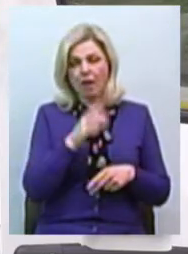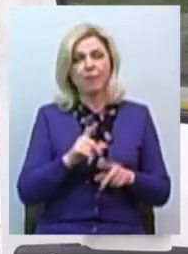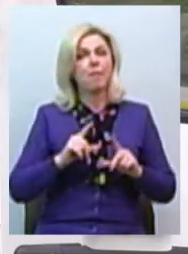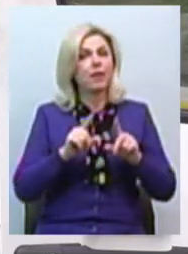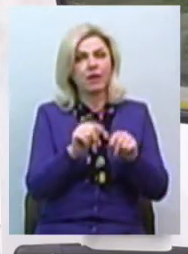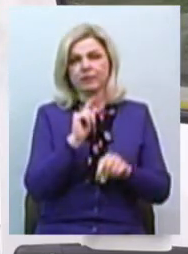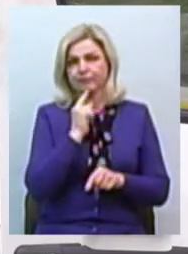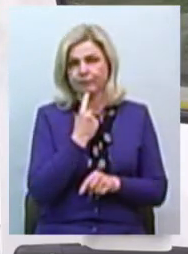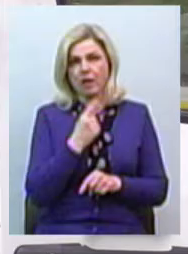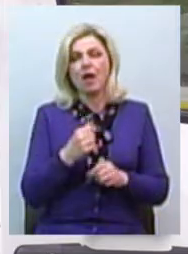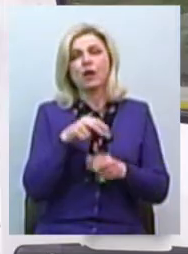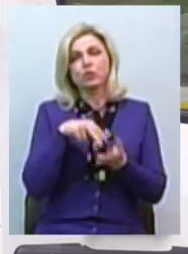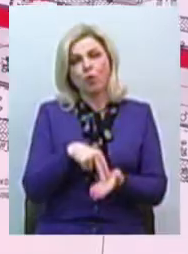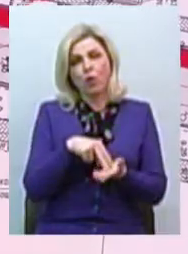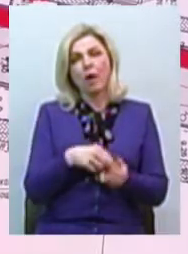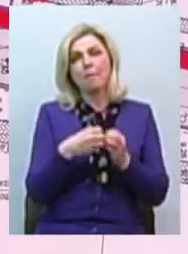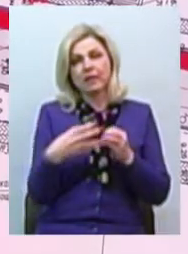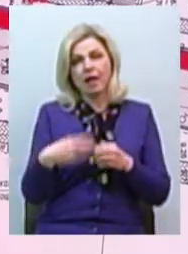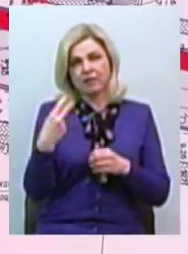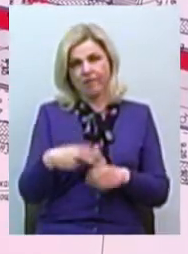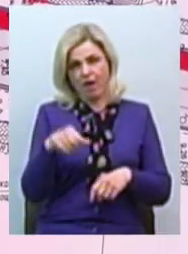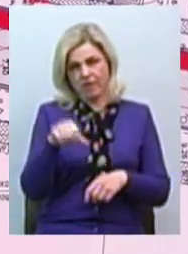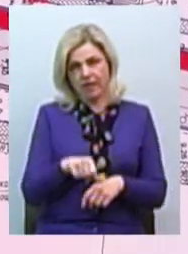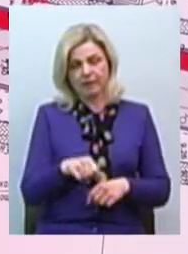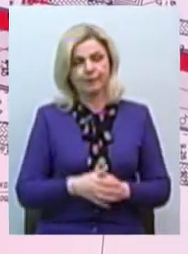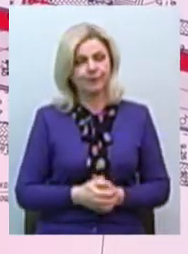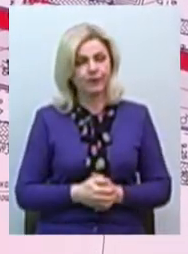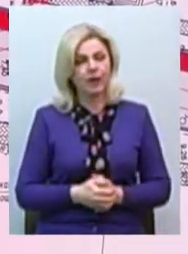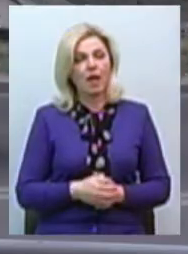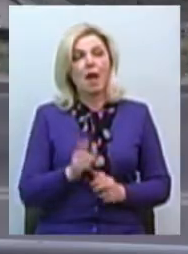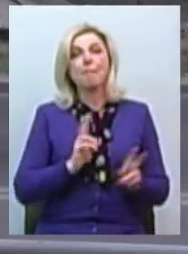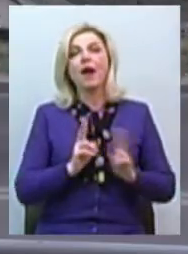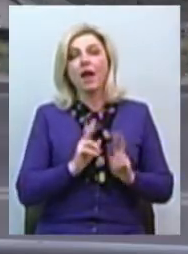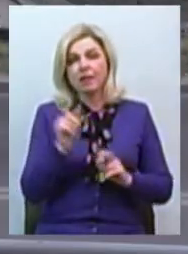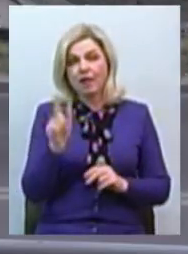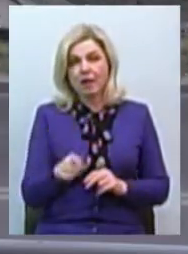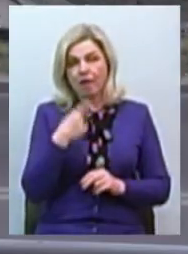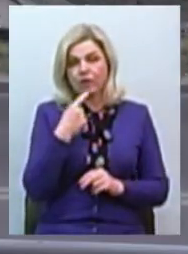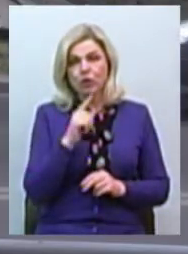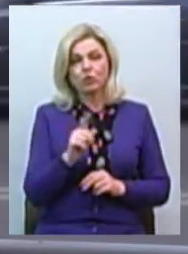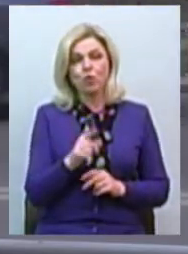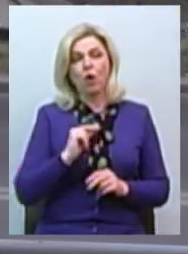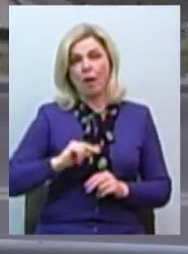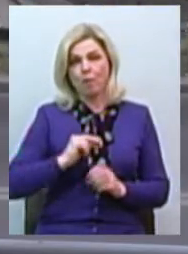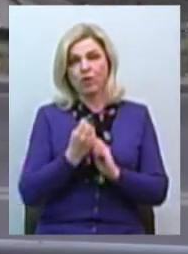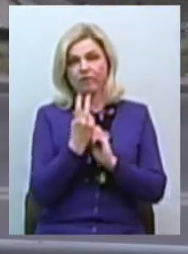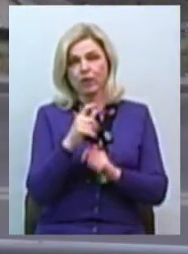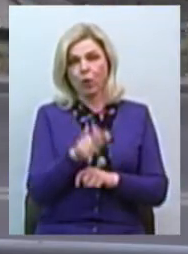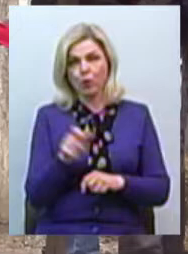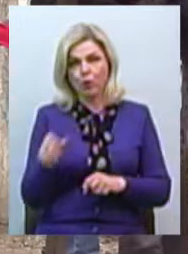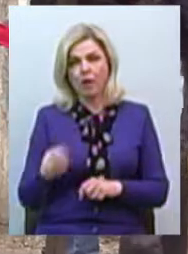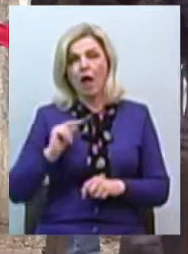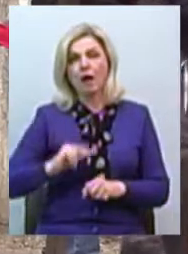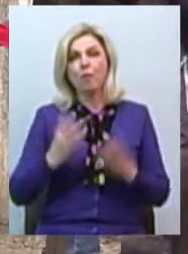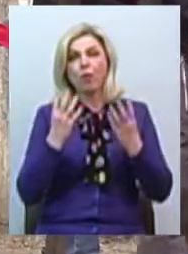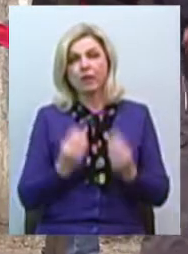Машини стоять по 15-20 хвилин. Бригадир Дмитрій Куліков говорить, на об'єкті працює 12 людей. Робочий день